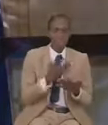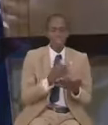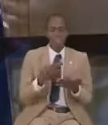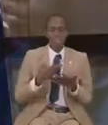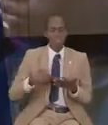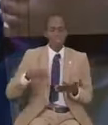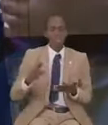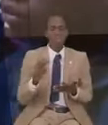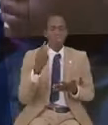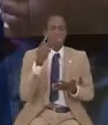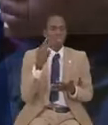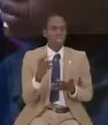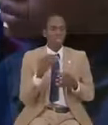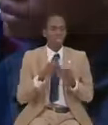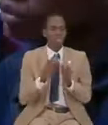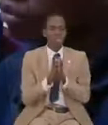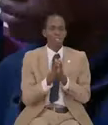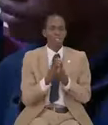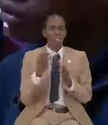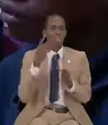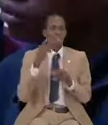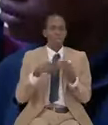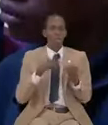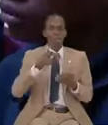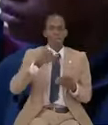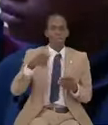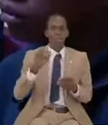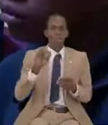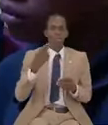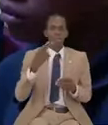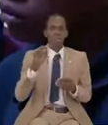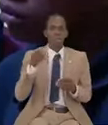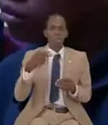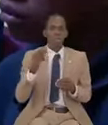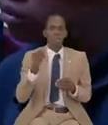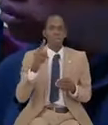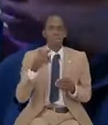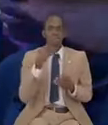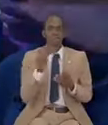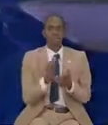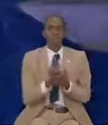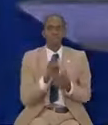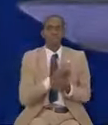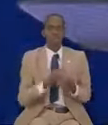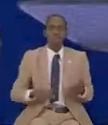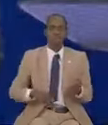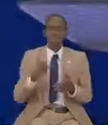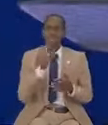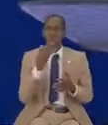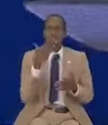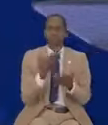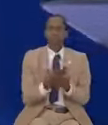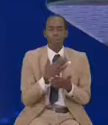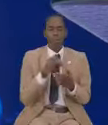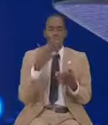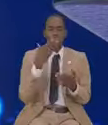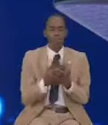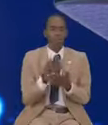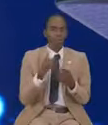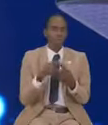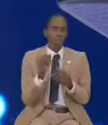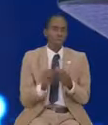Juifs sont aussi des chantres ouais je josafat le Seigneur est bon il est bon tout le monde et puis